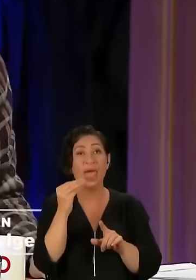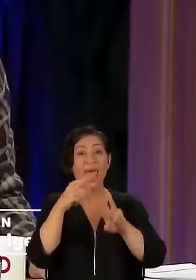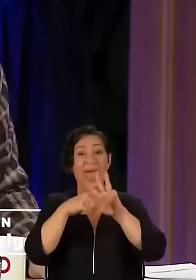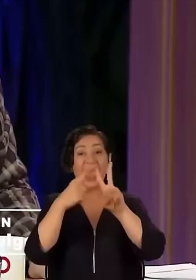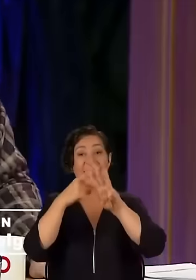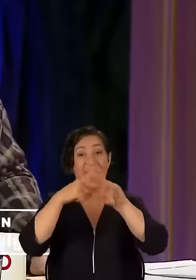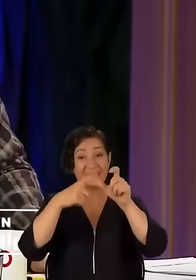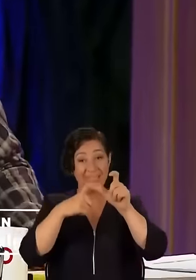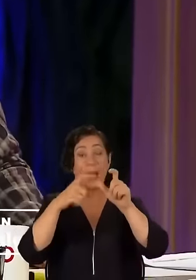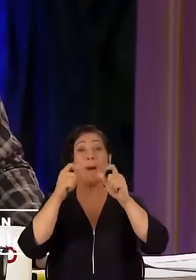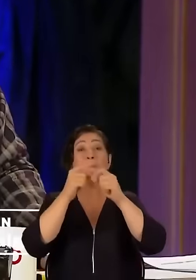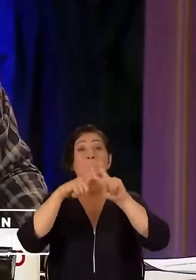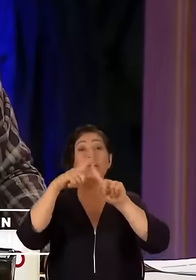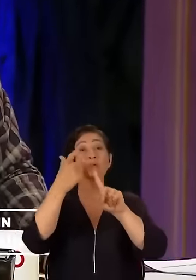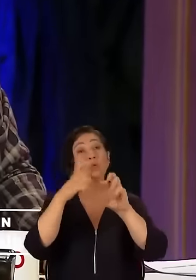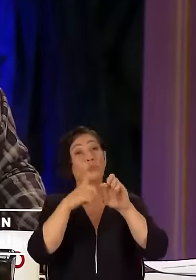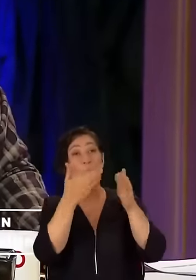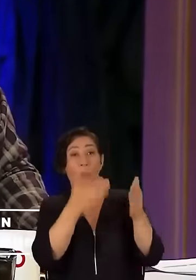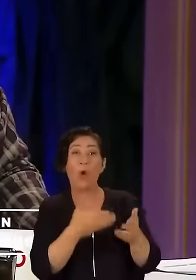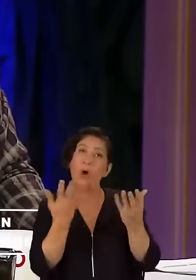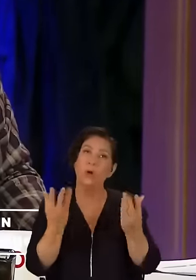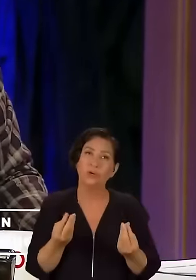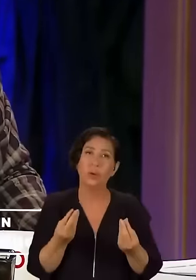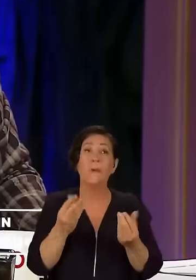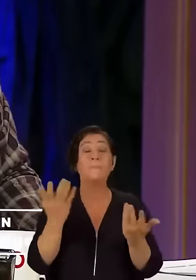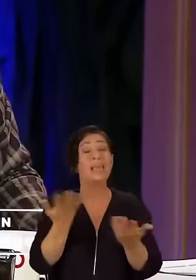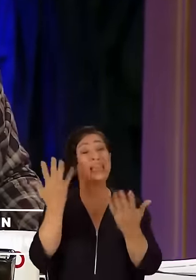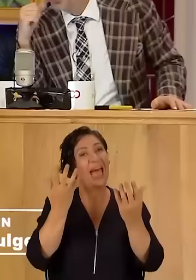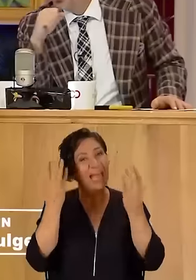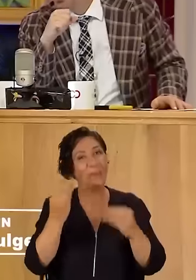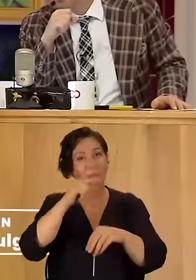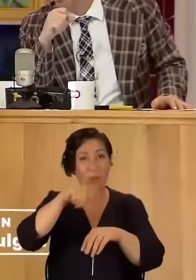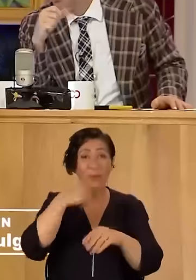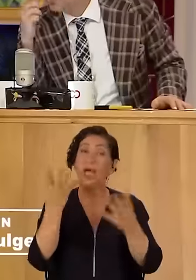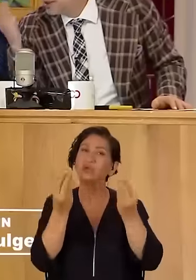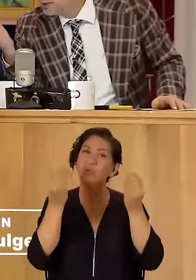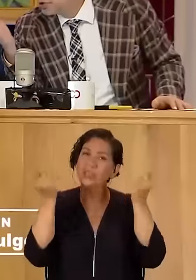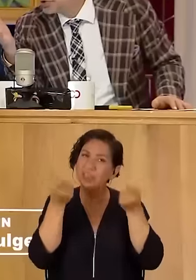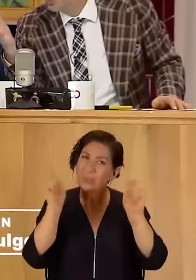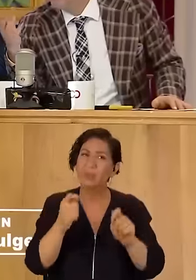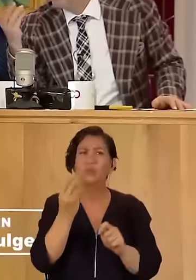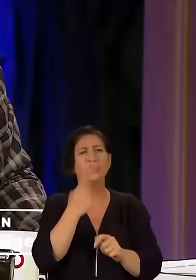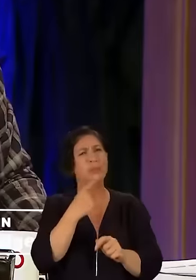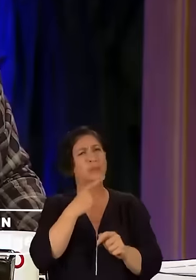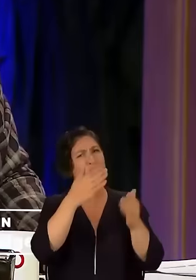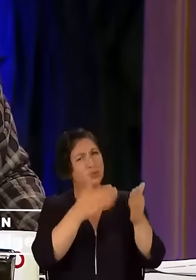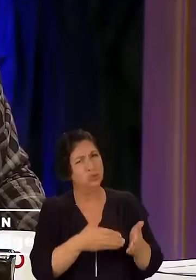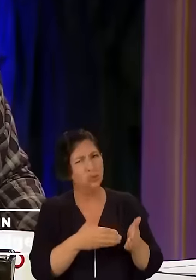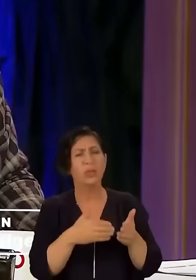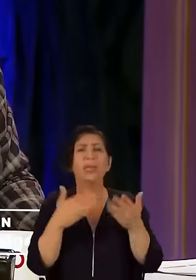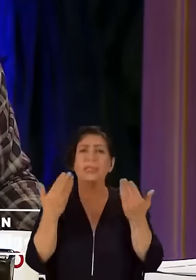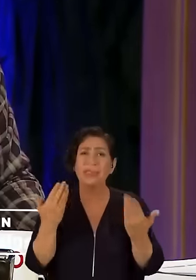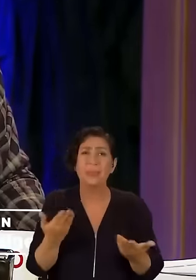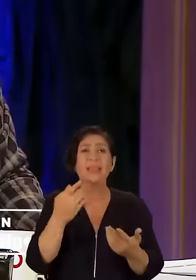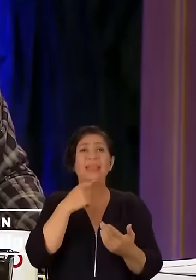Enes Batur'un da durumu böyle oldu. Belki de daha iyi bir dönemde daha çok iş yapabilirdi. Tatlı bir çocuk. Tabii ki